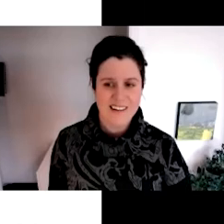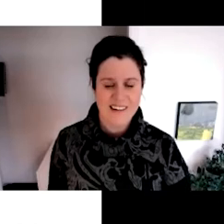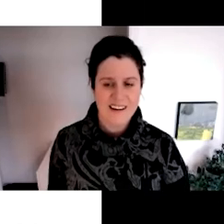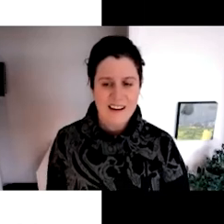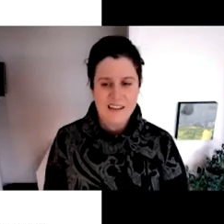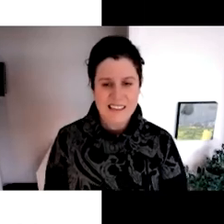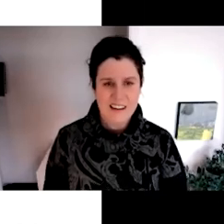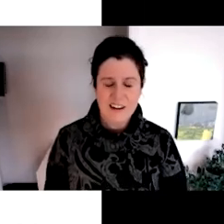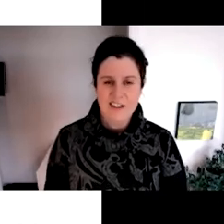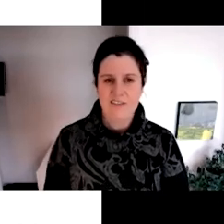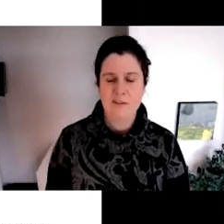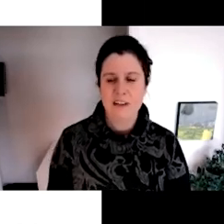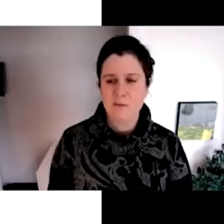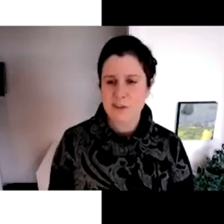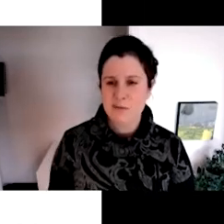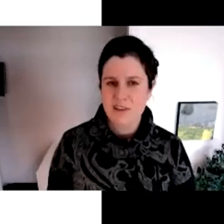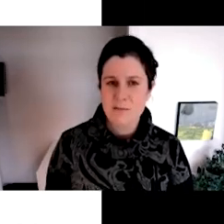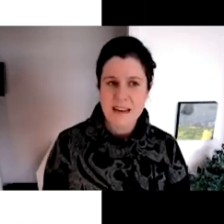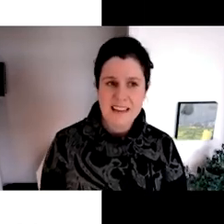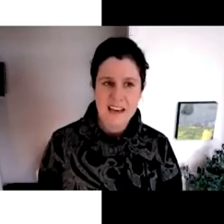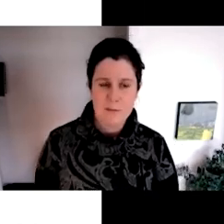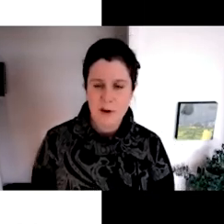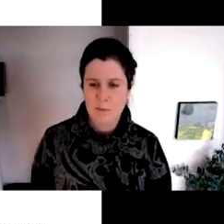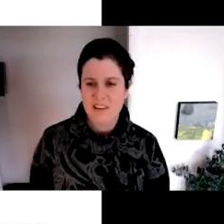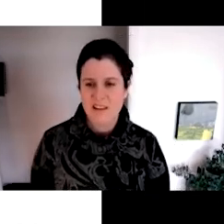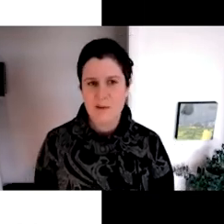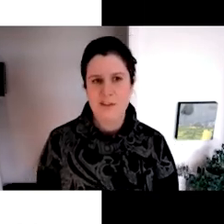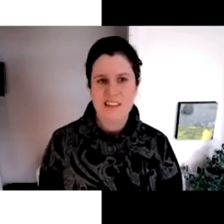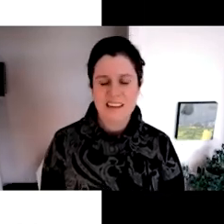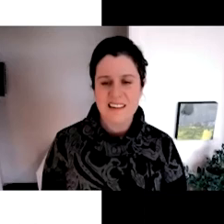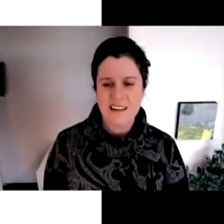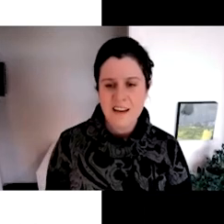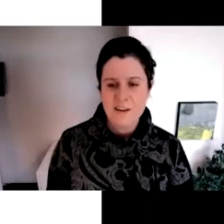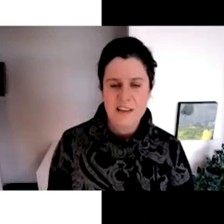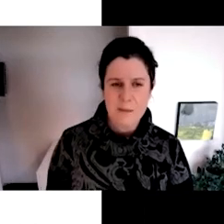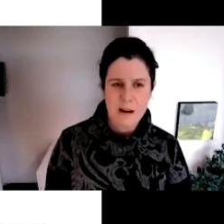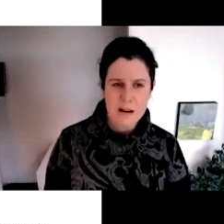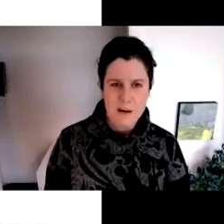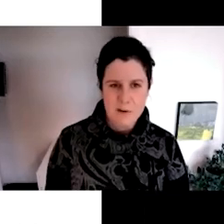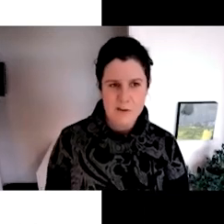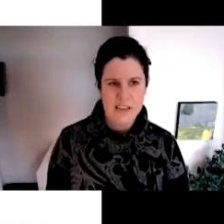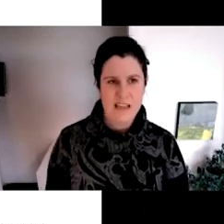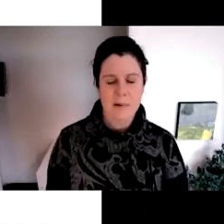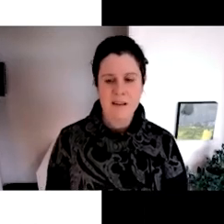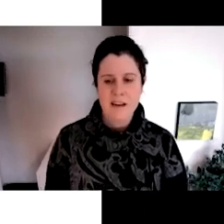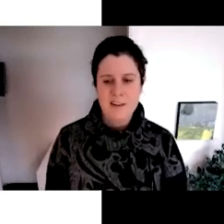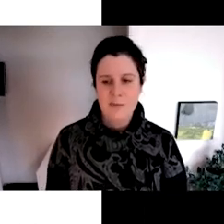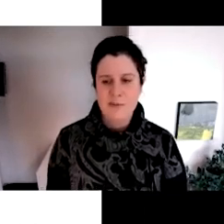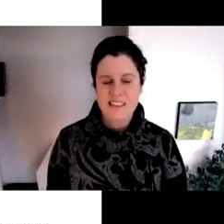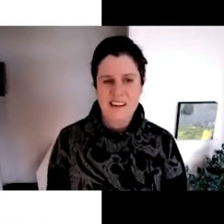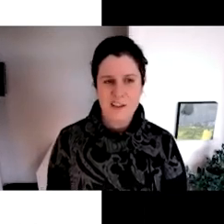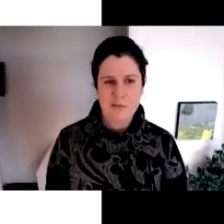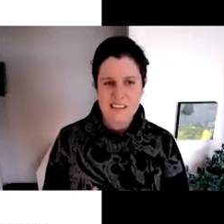en disant il y a cinq ans quand je suis arrivée à l'UQAM j'ai dû mener une bataille pour obtenir des mesures d'équité notamment l'embauche d'une interprète